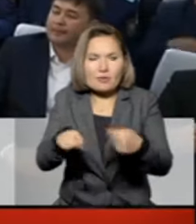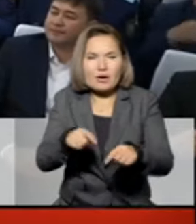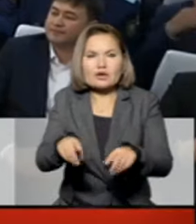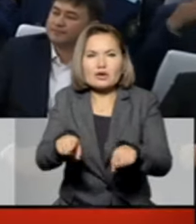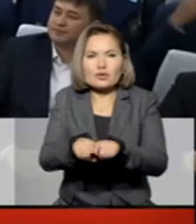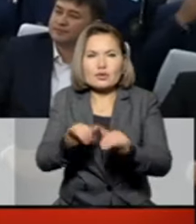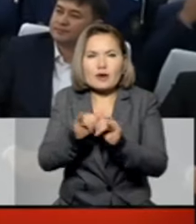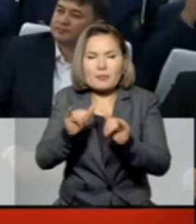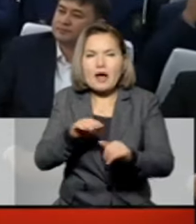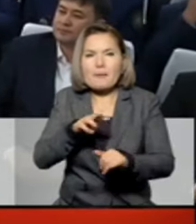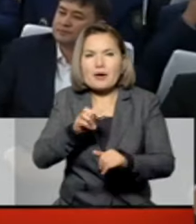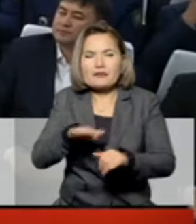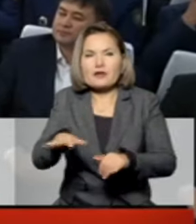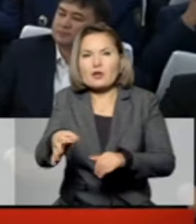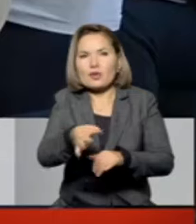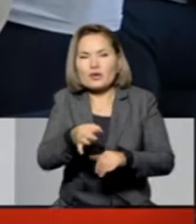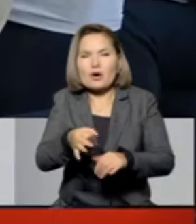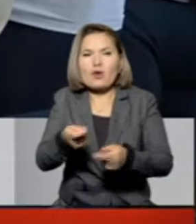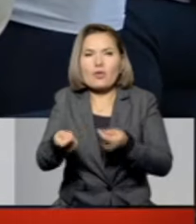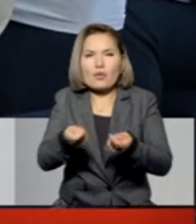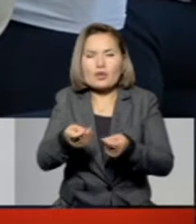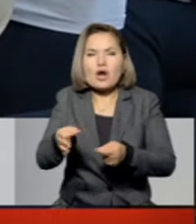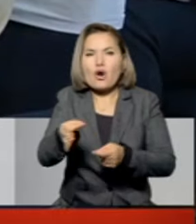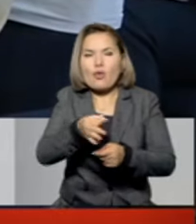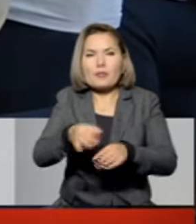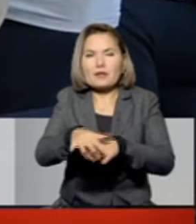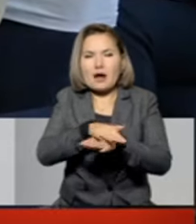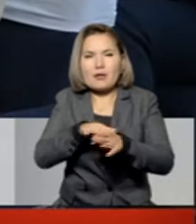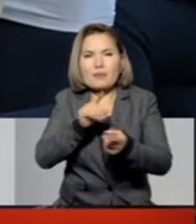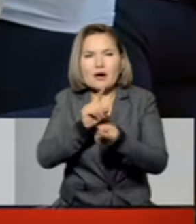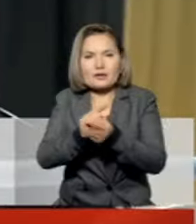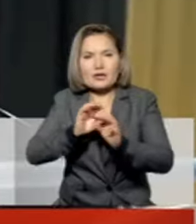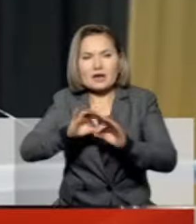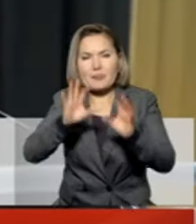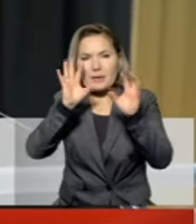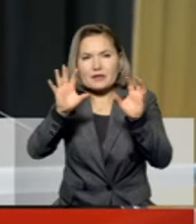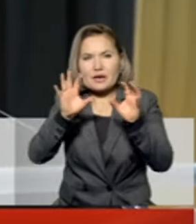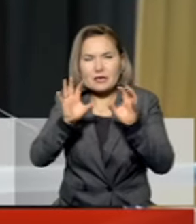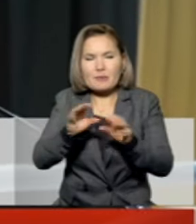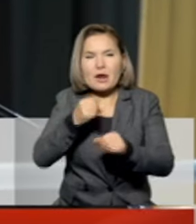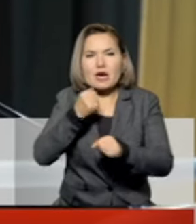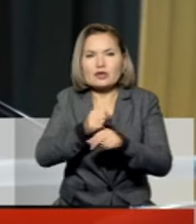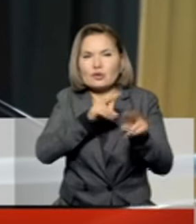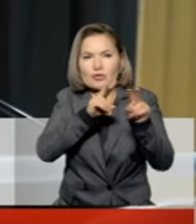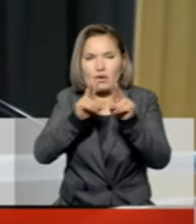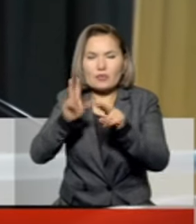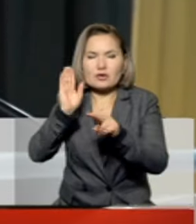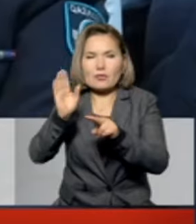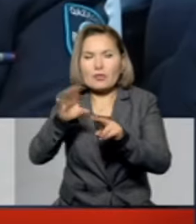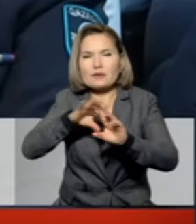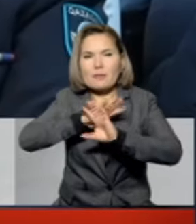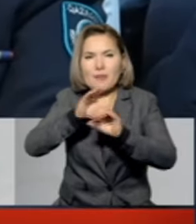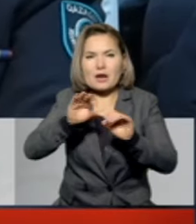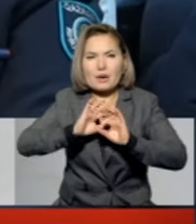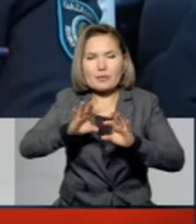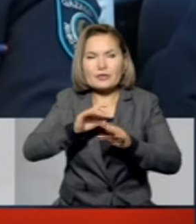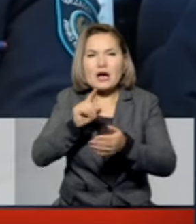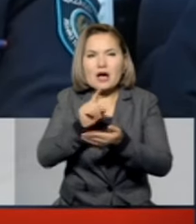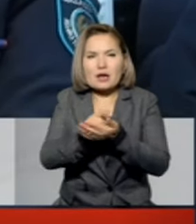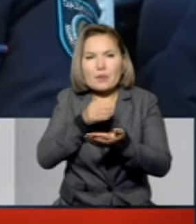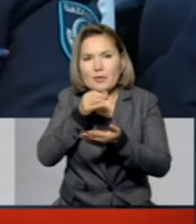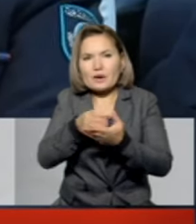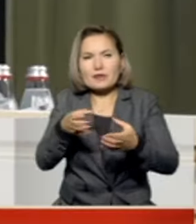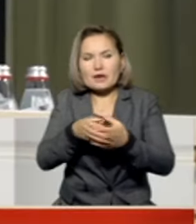ауданының жұртшылығымен кездескен облыс прокурорлары осындай деректер келтіріп, заң тек қадағалаумен шектелмейтінін түсіндірді. Құзырлы